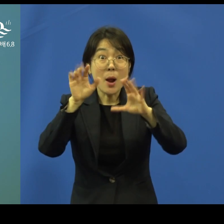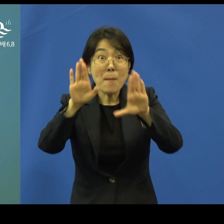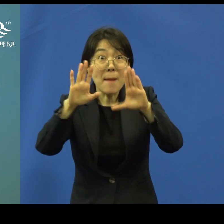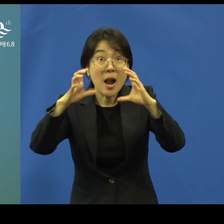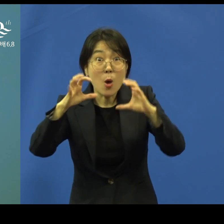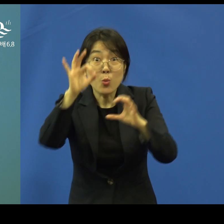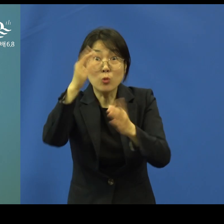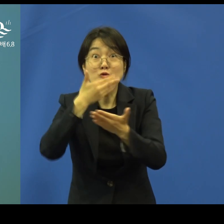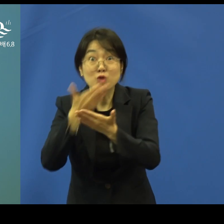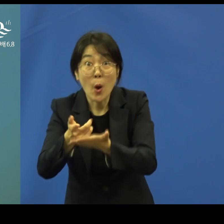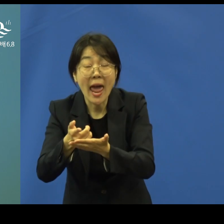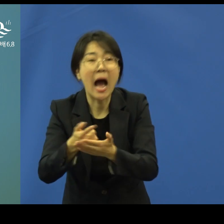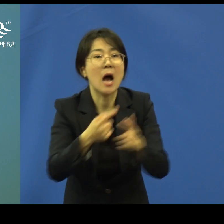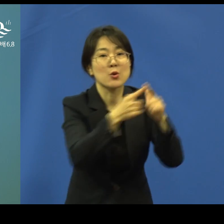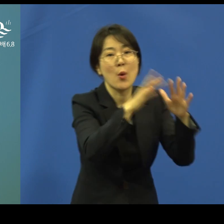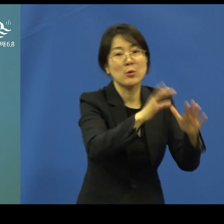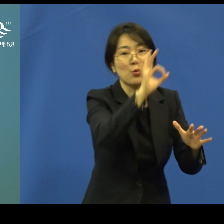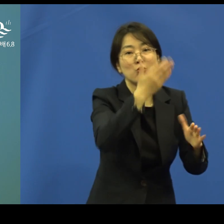채워버렸습니다.